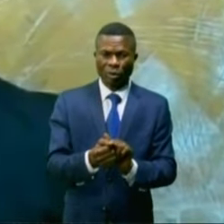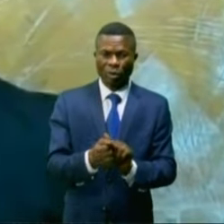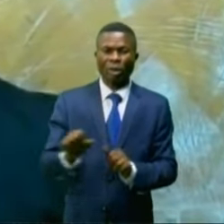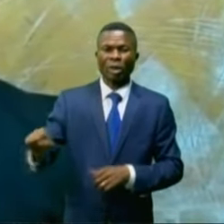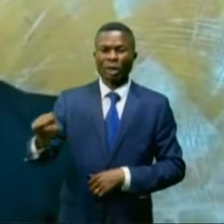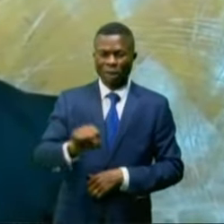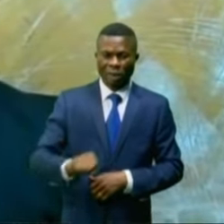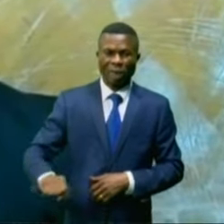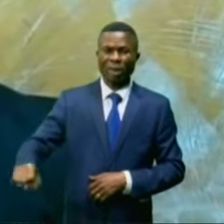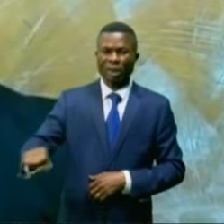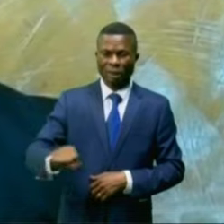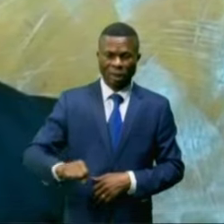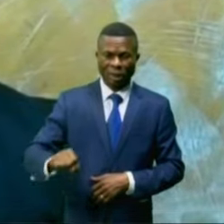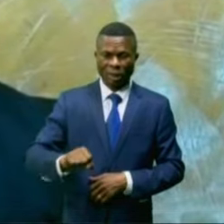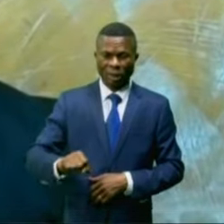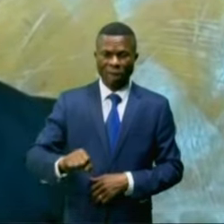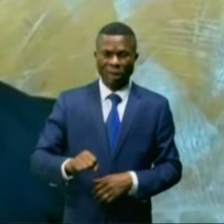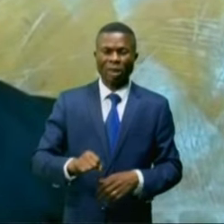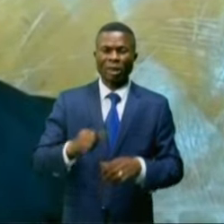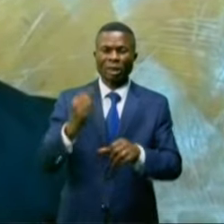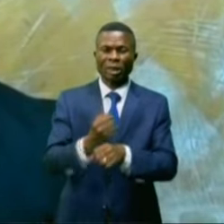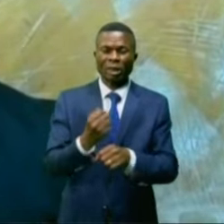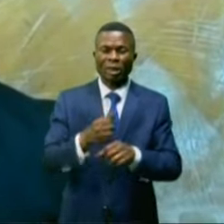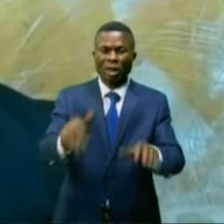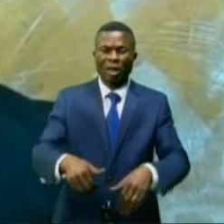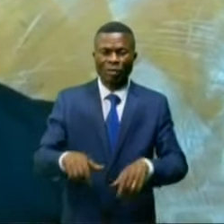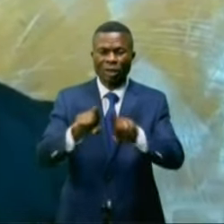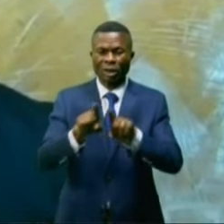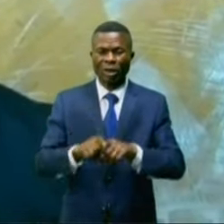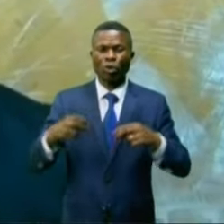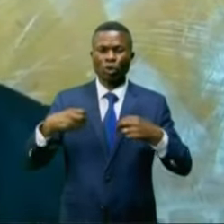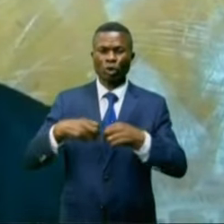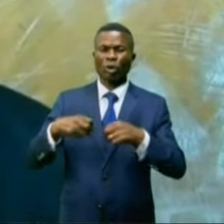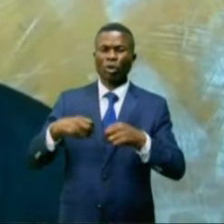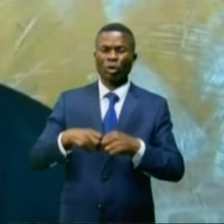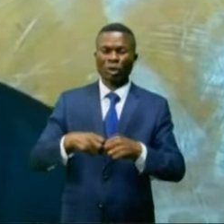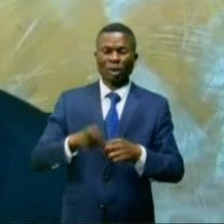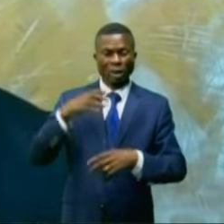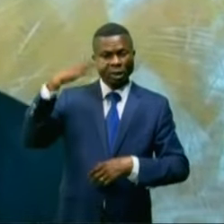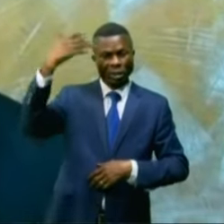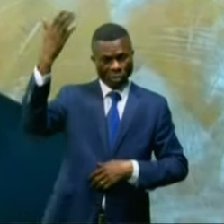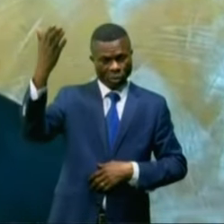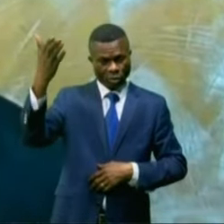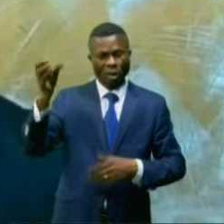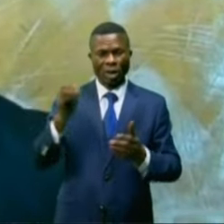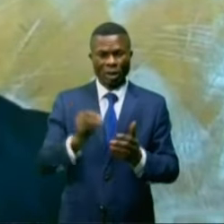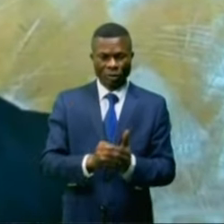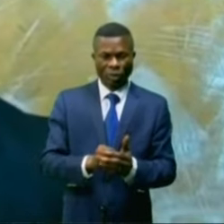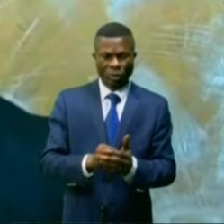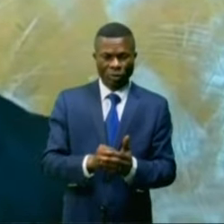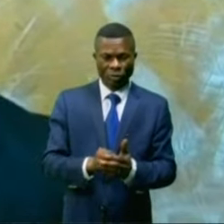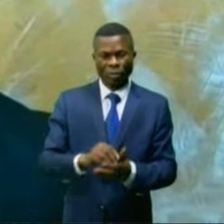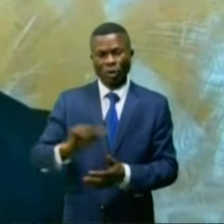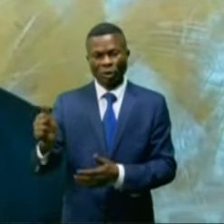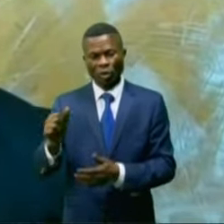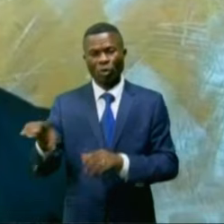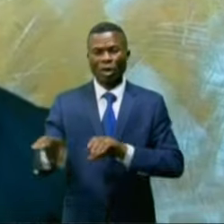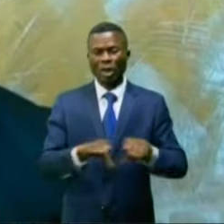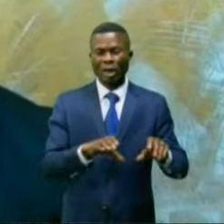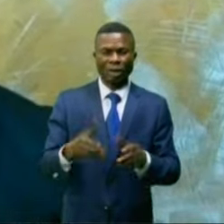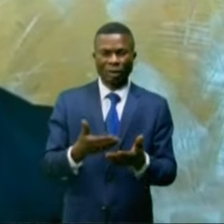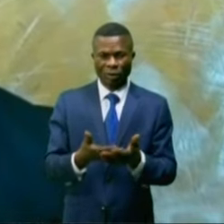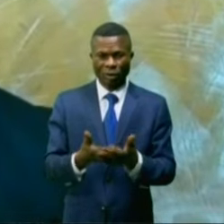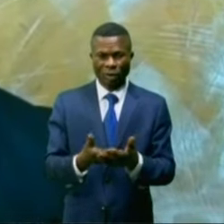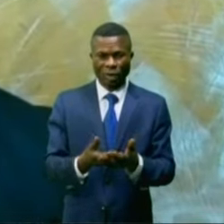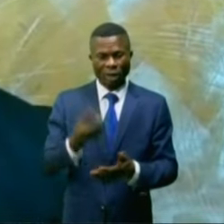secteur de route, les sites agricoles et de l'énergie, et à la longue aussi dans d'autres secteurs, pourvu